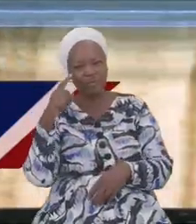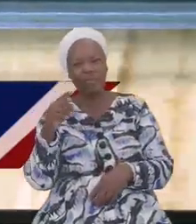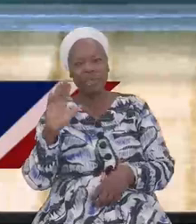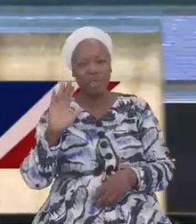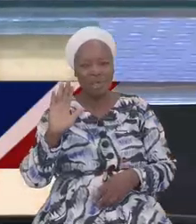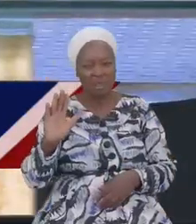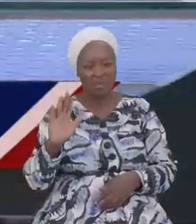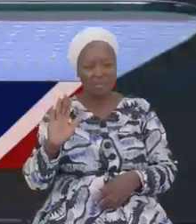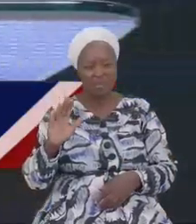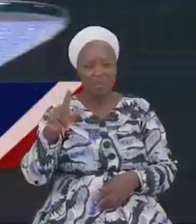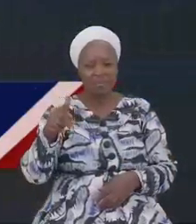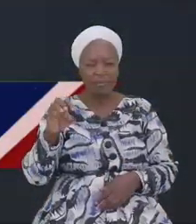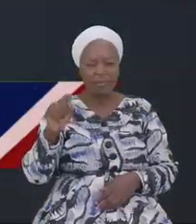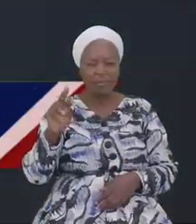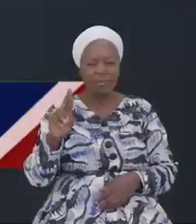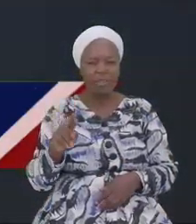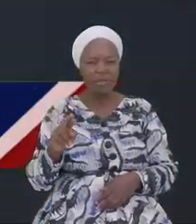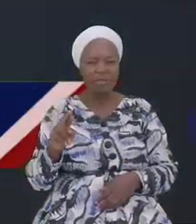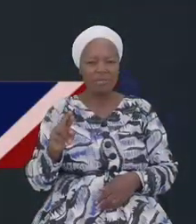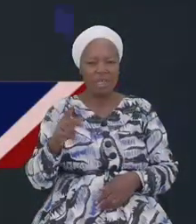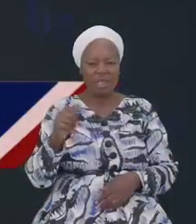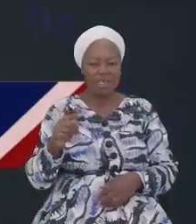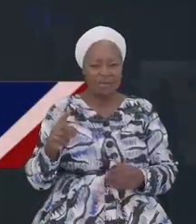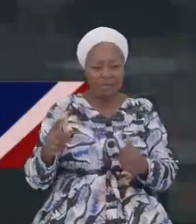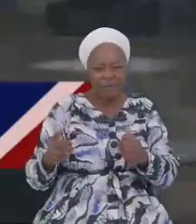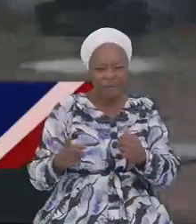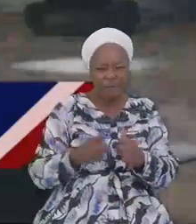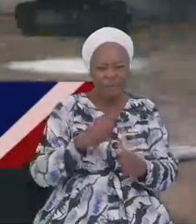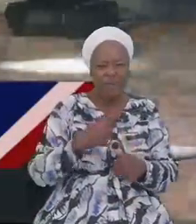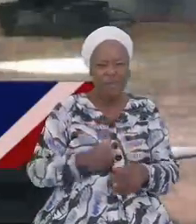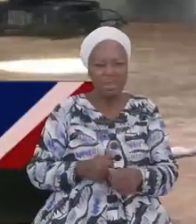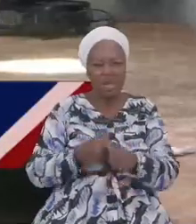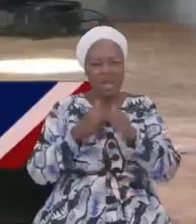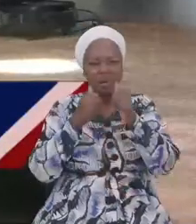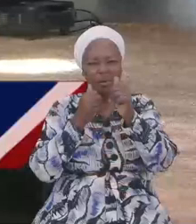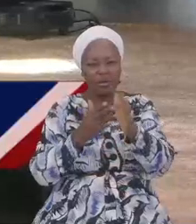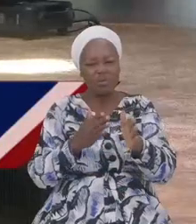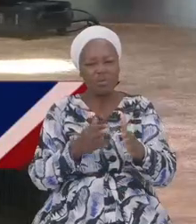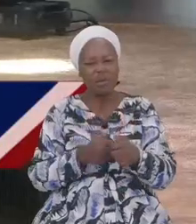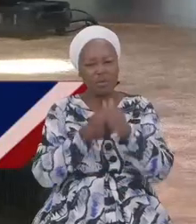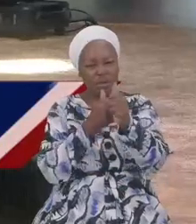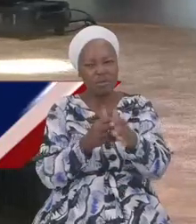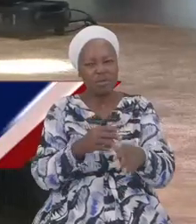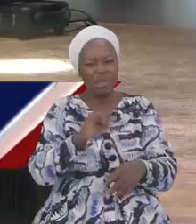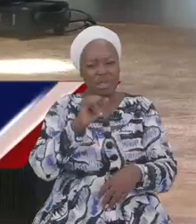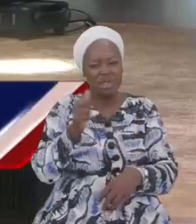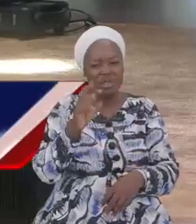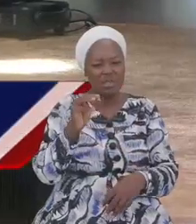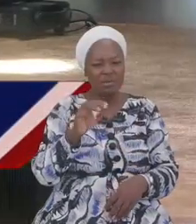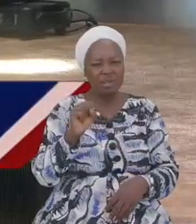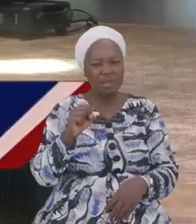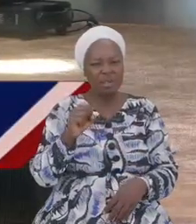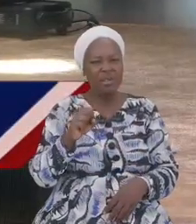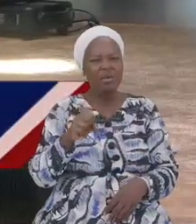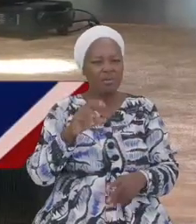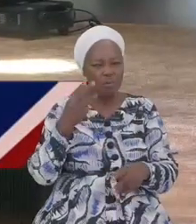L'apôtre peloton, l'apôtre au premier rang, Jacques était mort et Hérode a dit